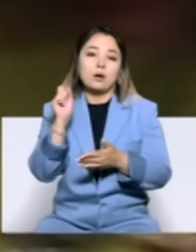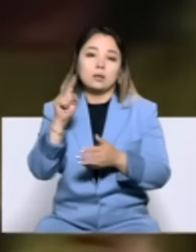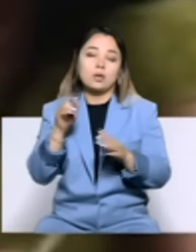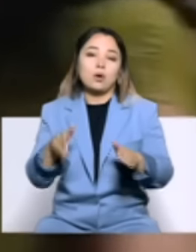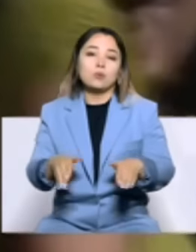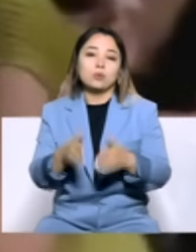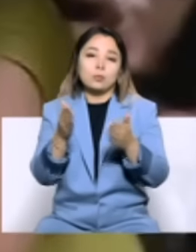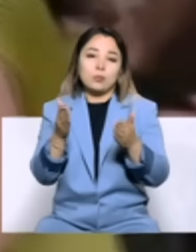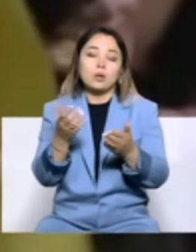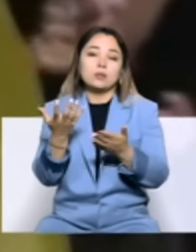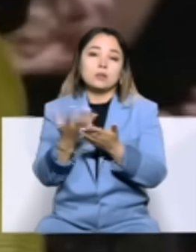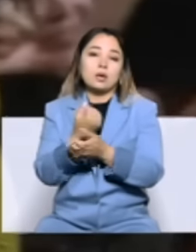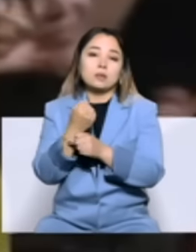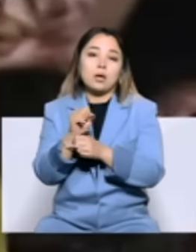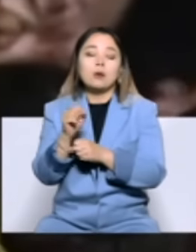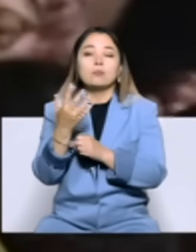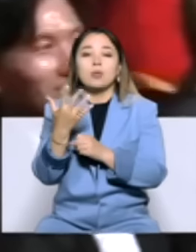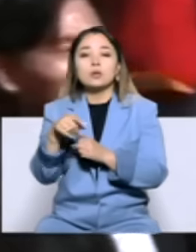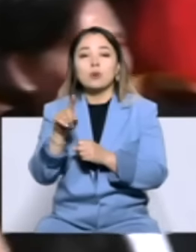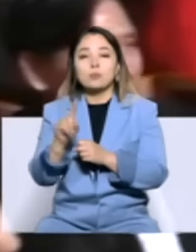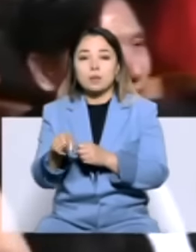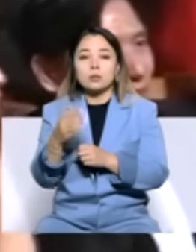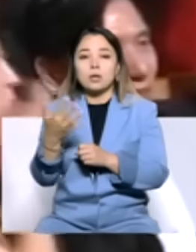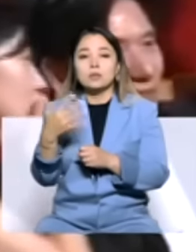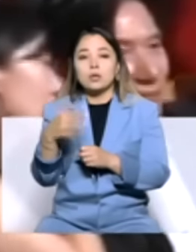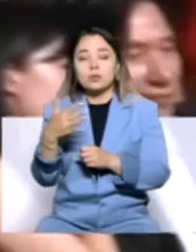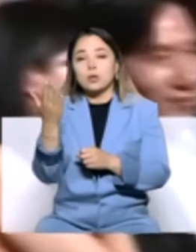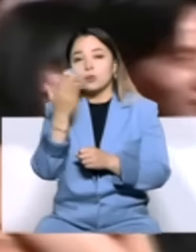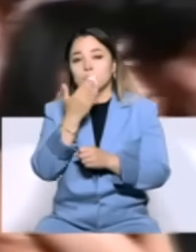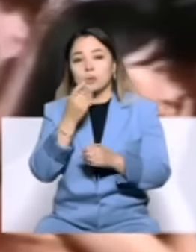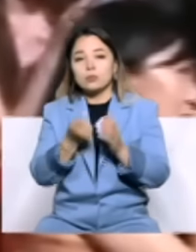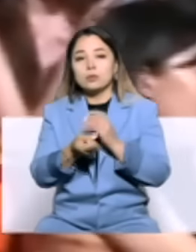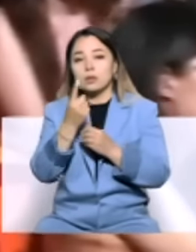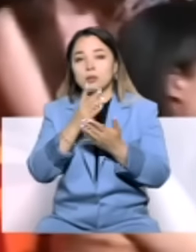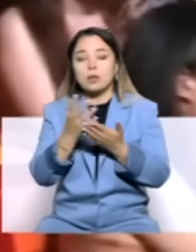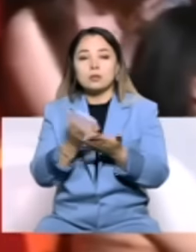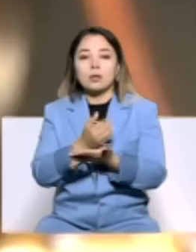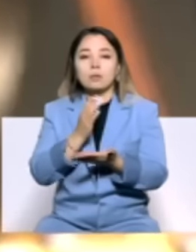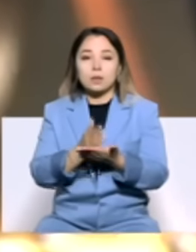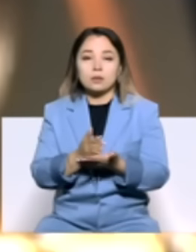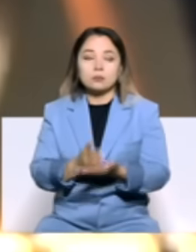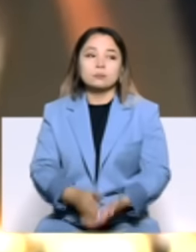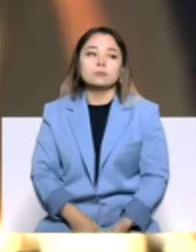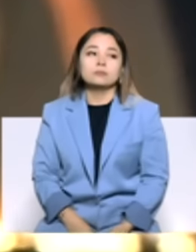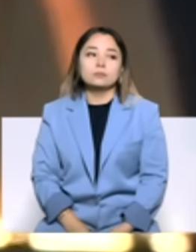кубок жүлдесіне 5 номинация бойынша 50 кинотуынды таңдап алынған.